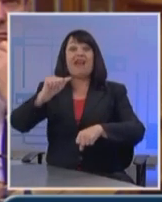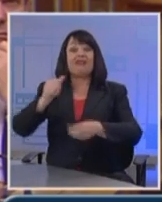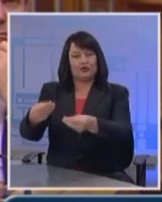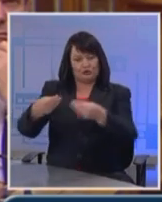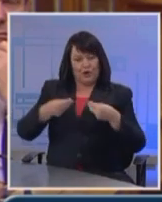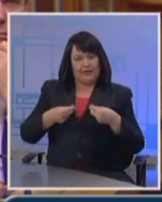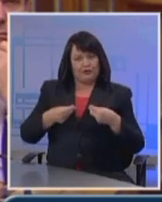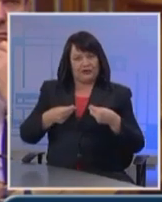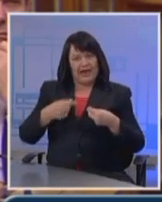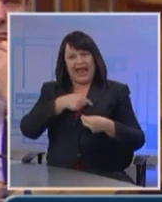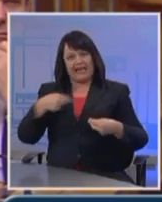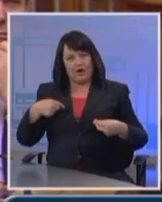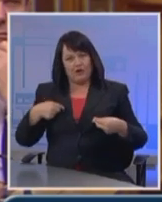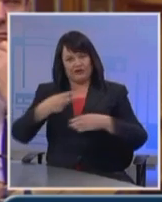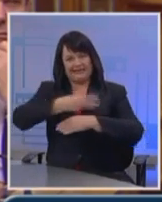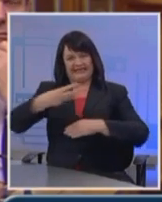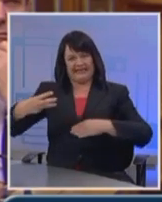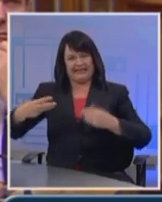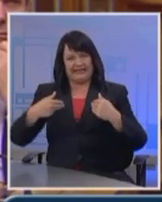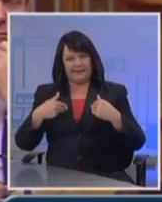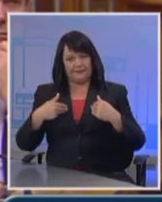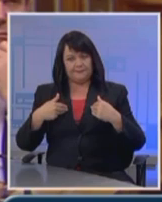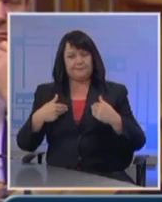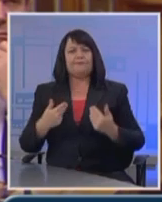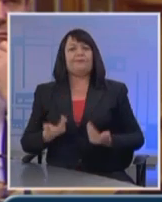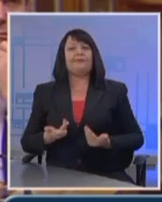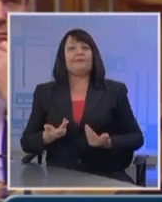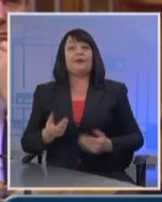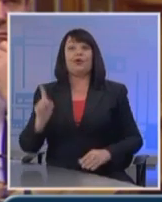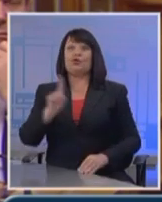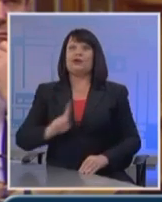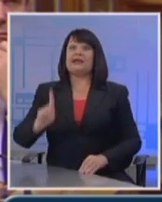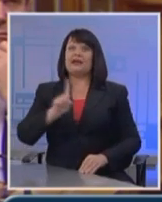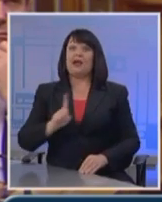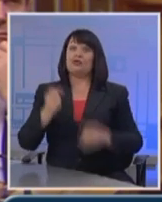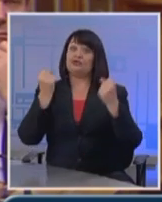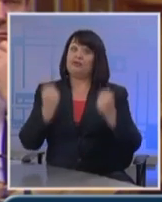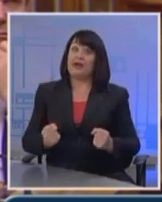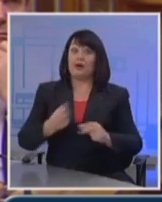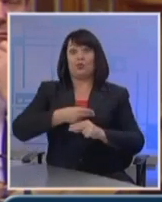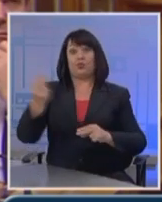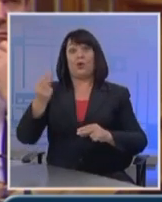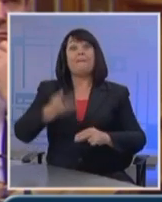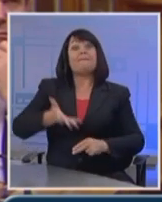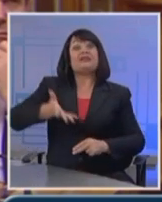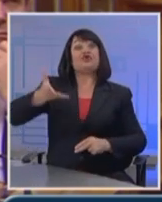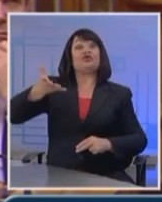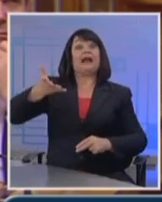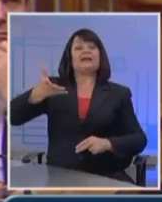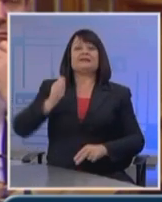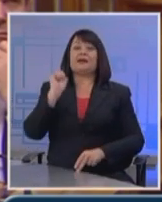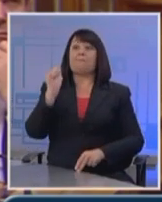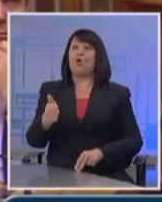Αλαβάνο να απογαλακτιστεί από το όνομα το βαρύ που κουβαλάει και να είναι ένας